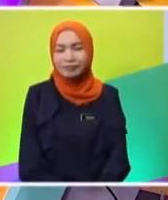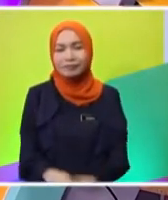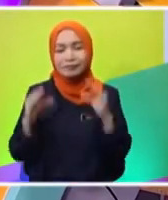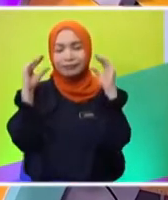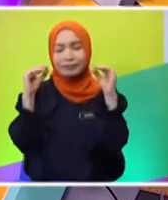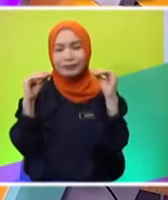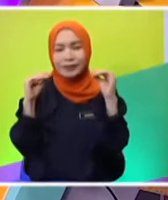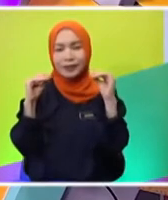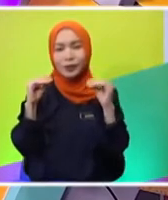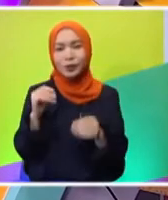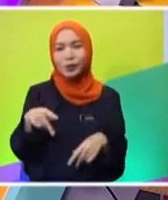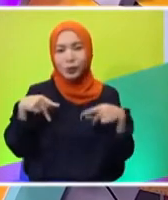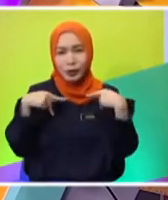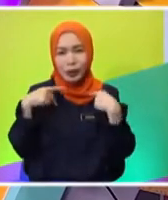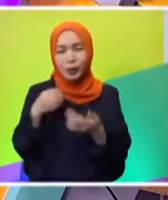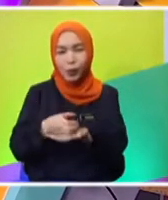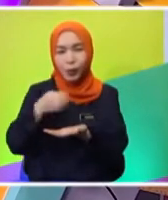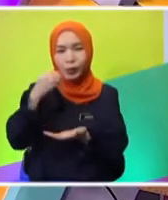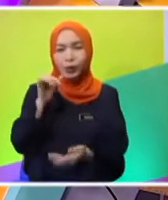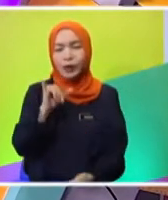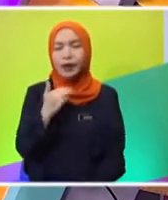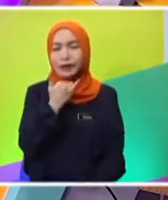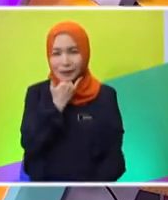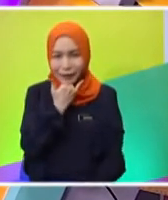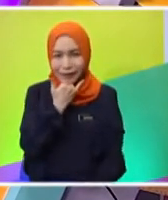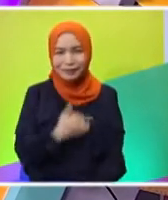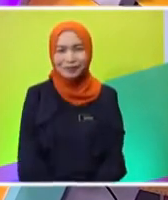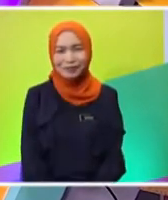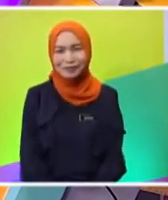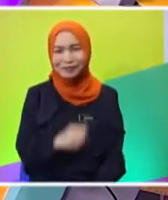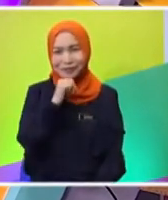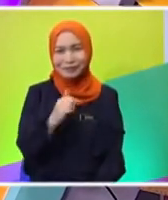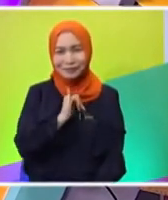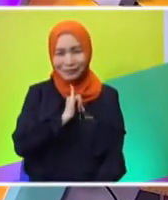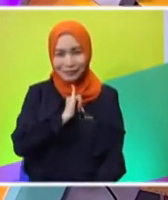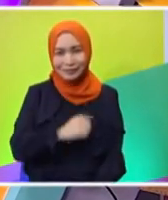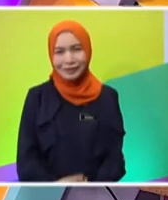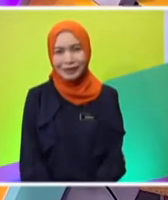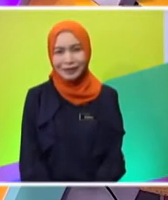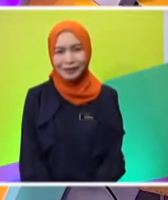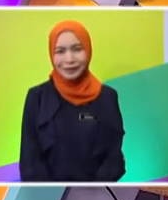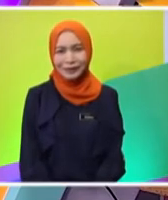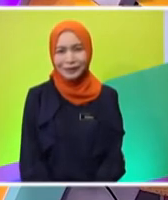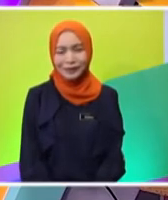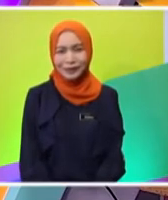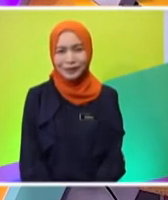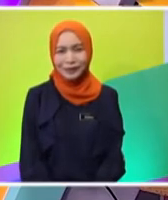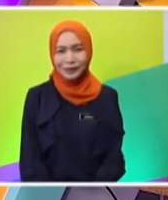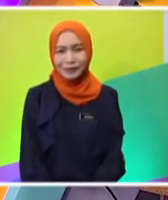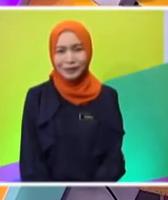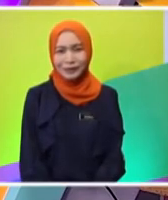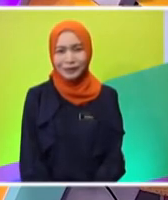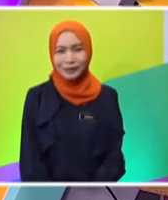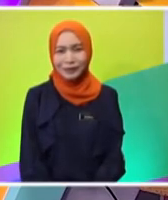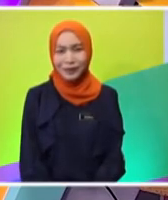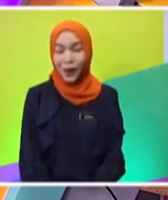Ah saya pondasi tengok butuh butuh dia lebih keras Padahal dekat-dekat sama saya boleh nemu ritseeboon Mutia sama juga